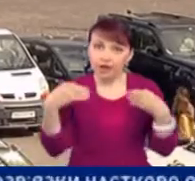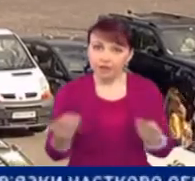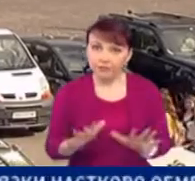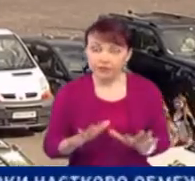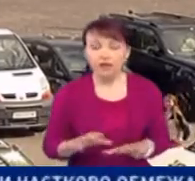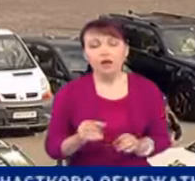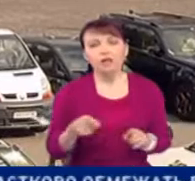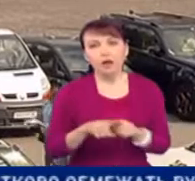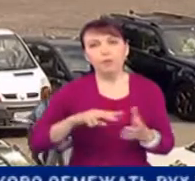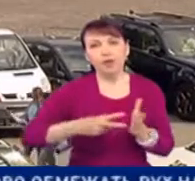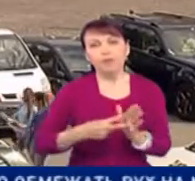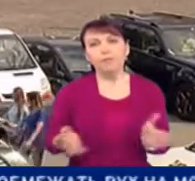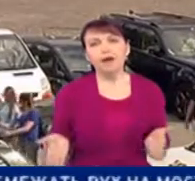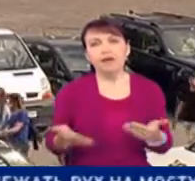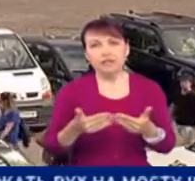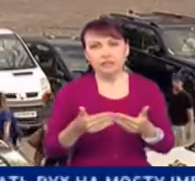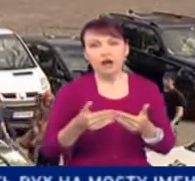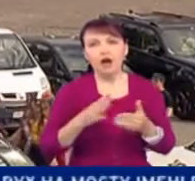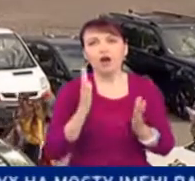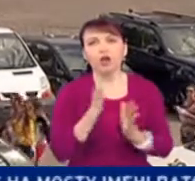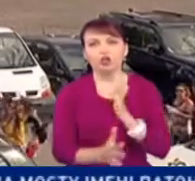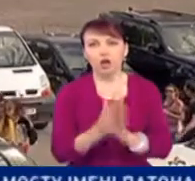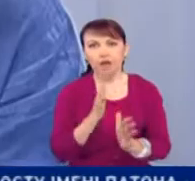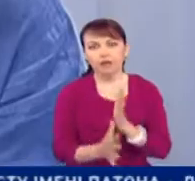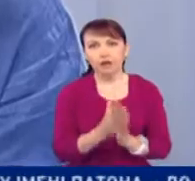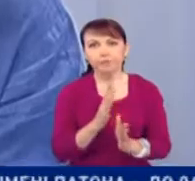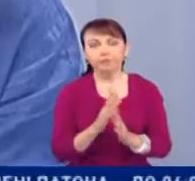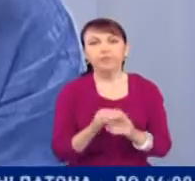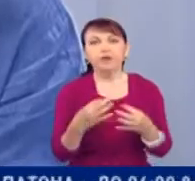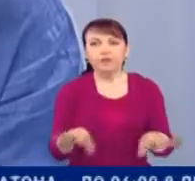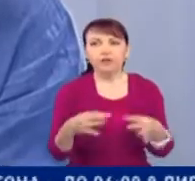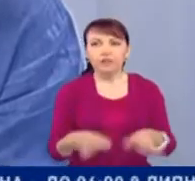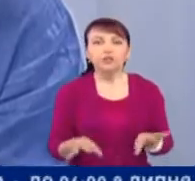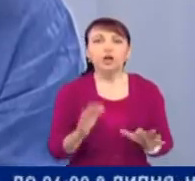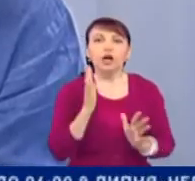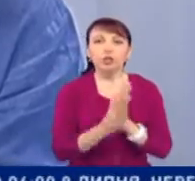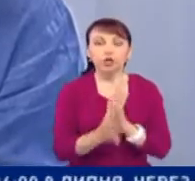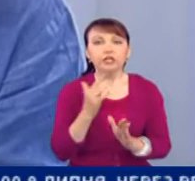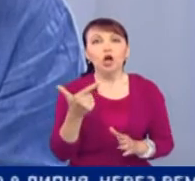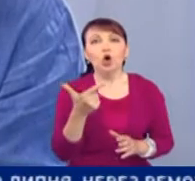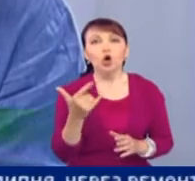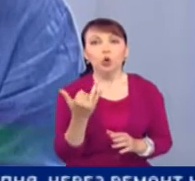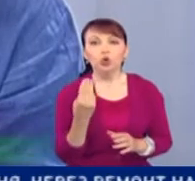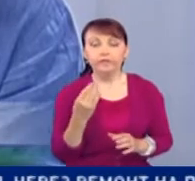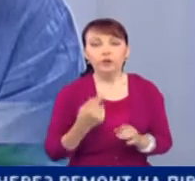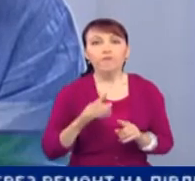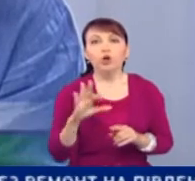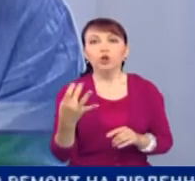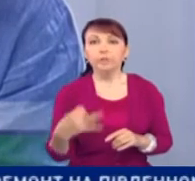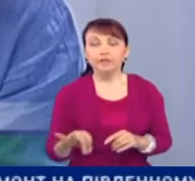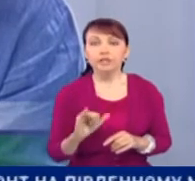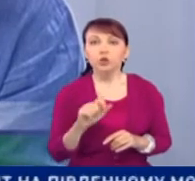перекриття Хрещатика. Розвантажується Хрещатик, Грушевського і Володимирський узвіз і набережна